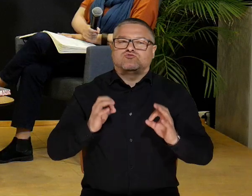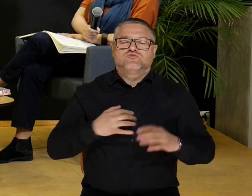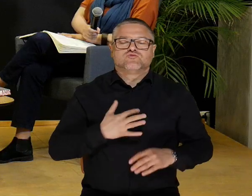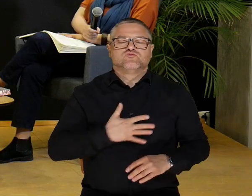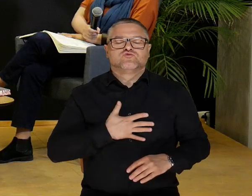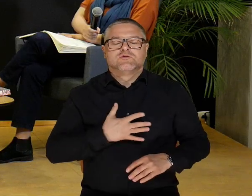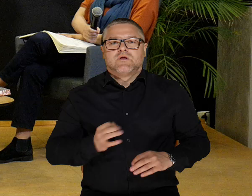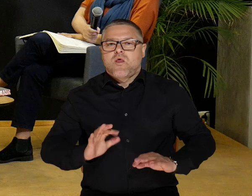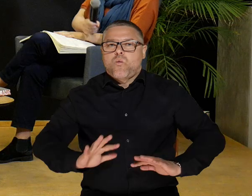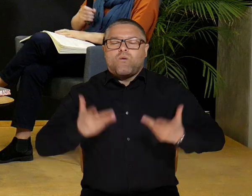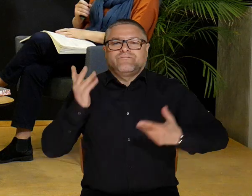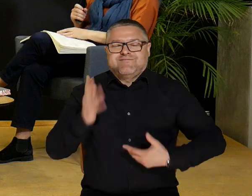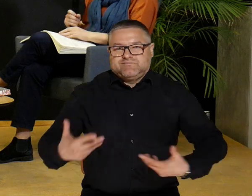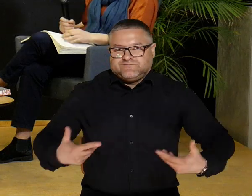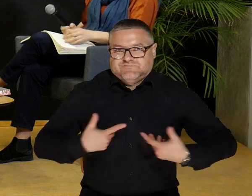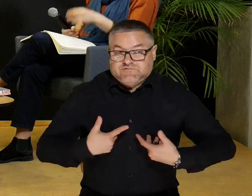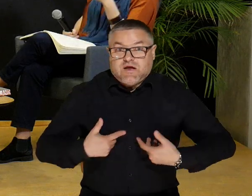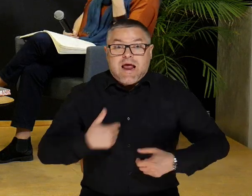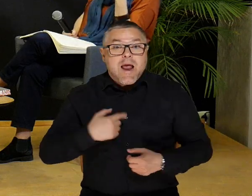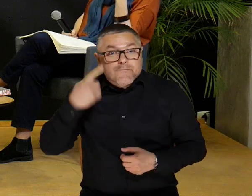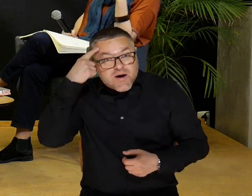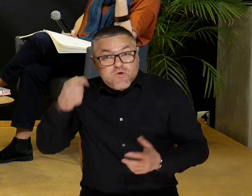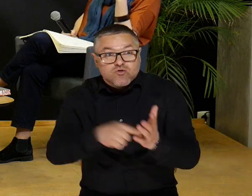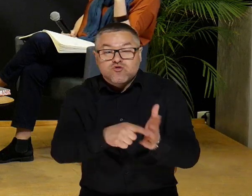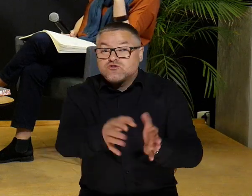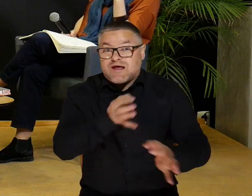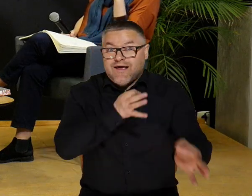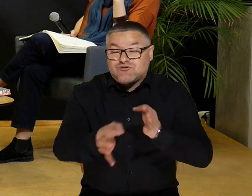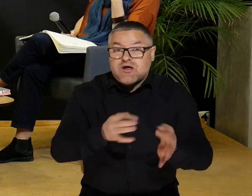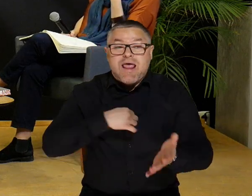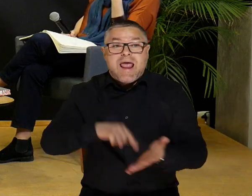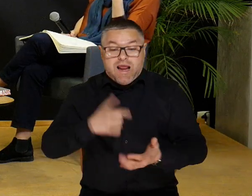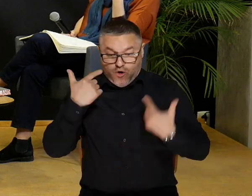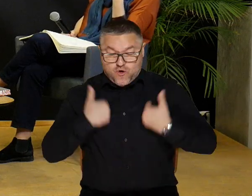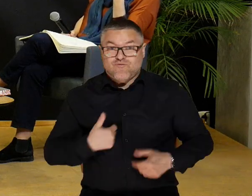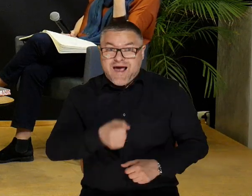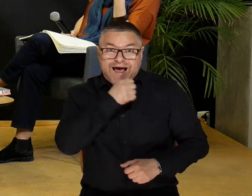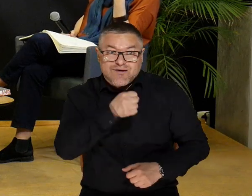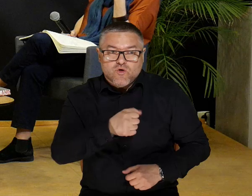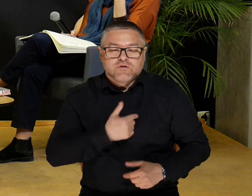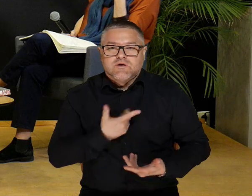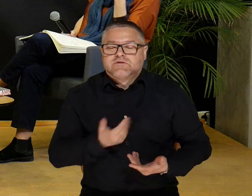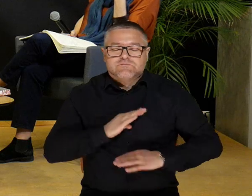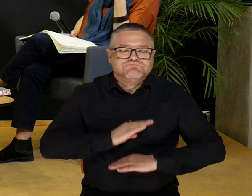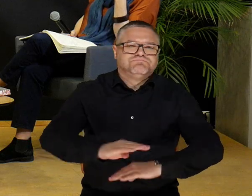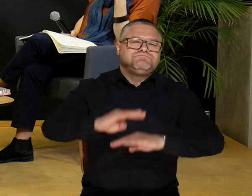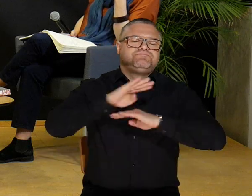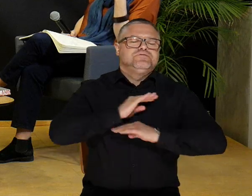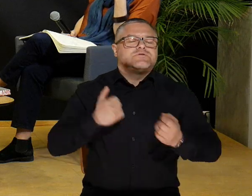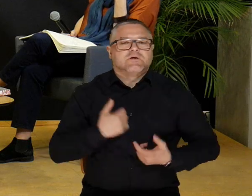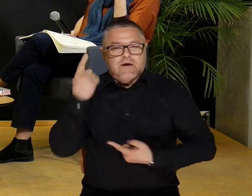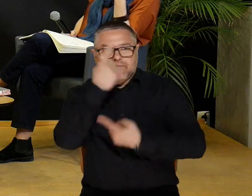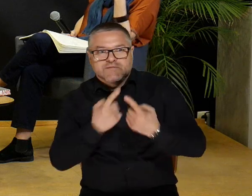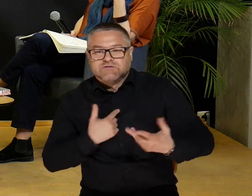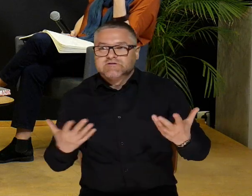dużo łatwiej żyć. I zapamiętałam to, bo to jest taka historia, która mnie jako reporterkę zawsze tak buduje, kiedy martwię się, że